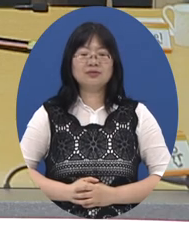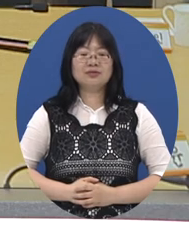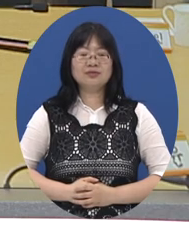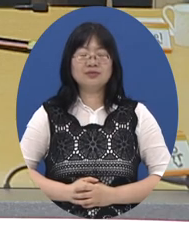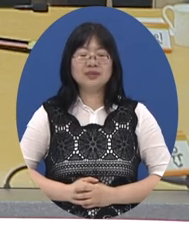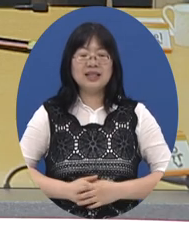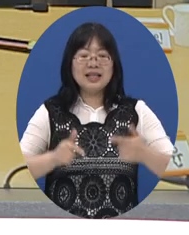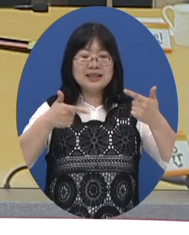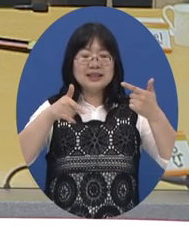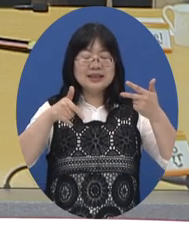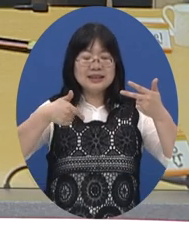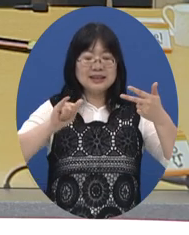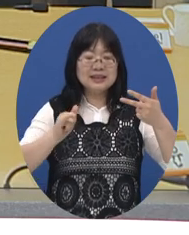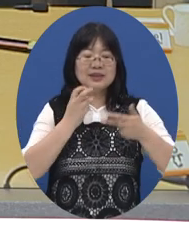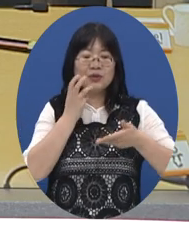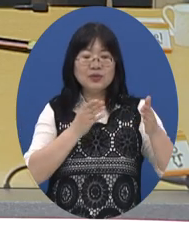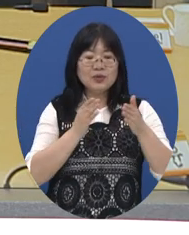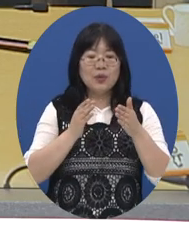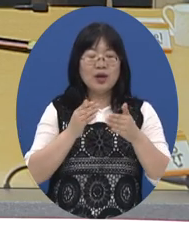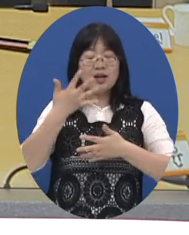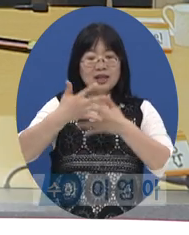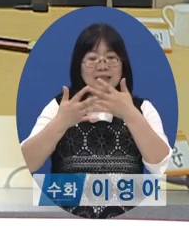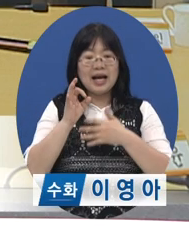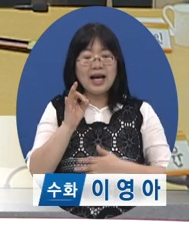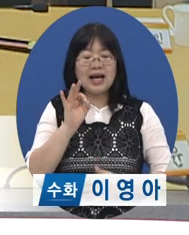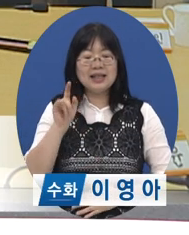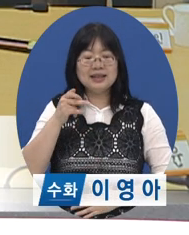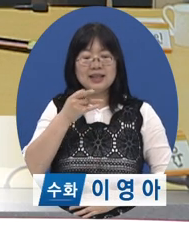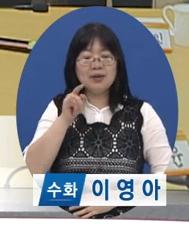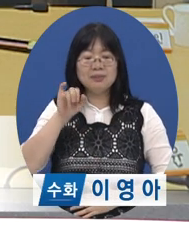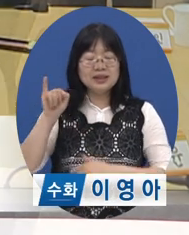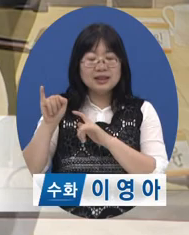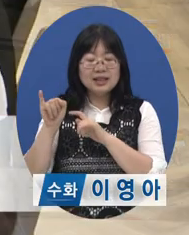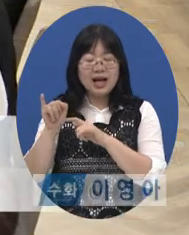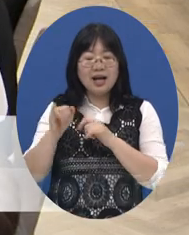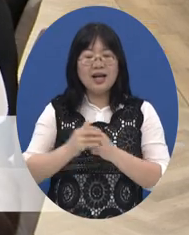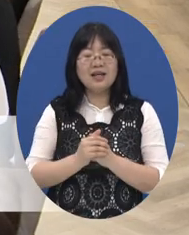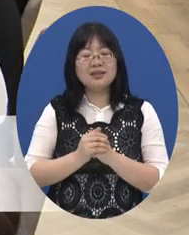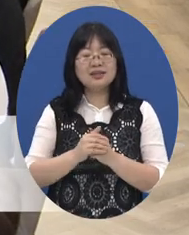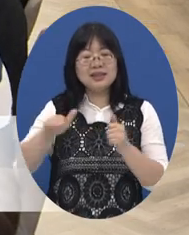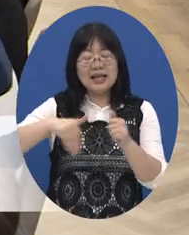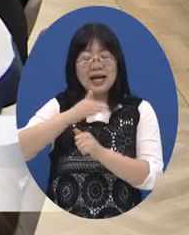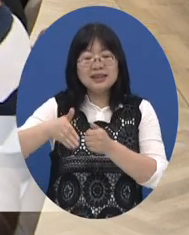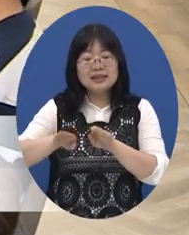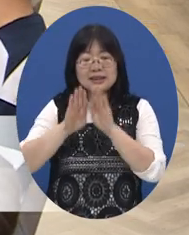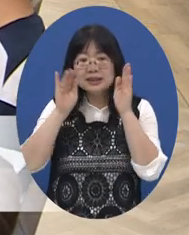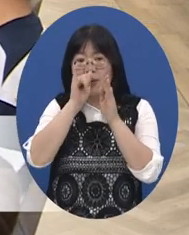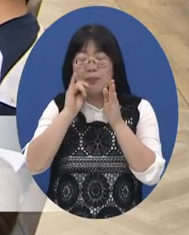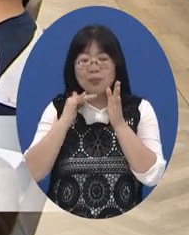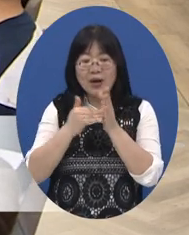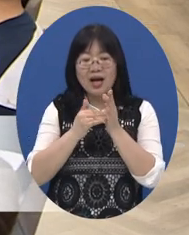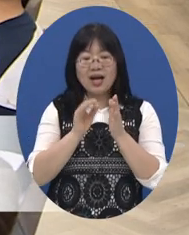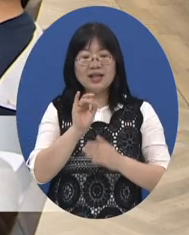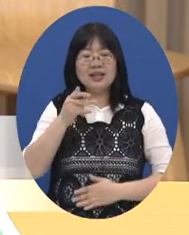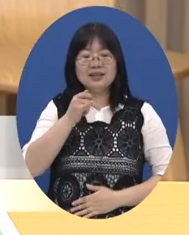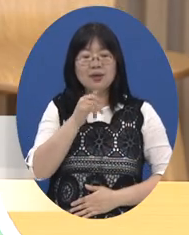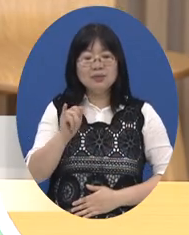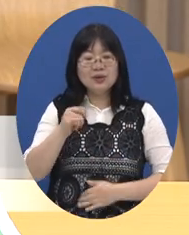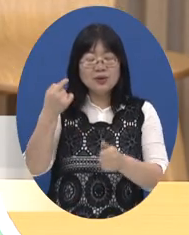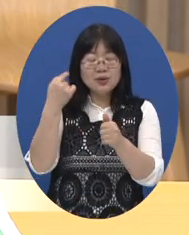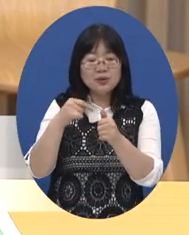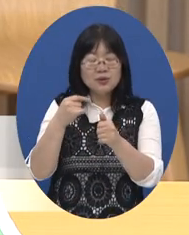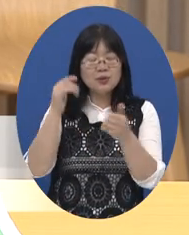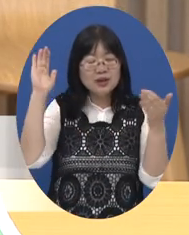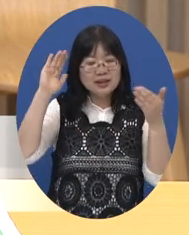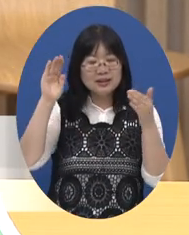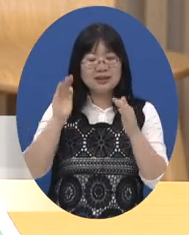채 틀 기형도 영사가 됩니까 3일 후 경기도청 북부청사 상승에서 개 강했습니다 아카데미 교육생들은 과정별로